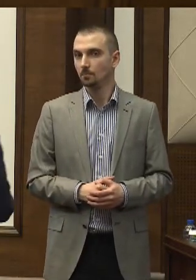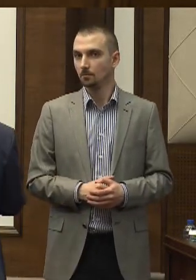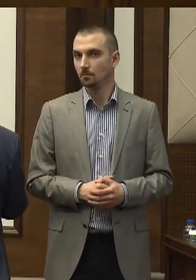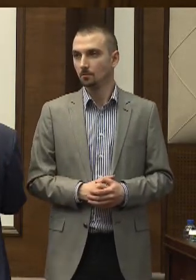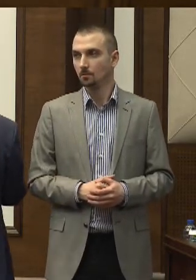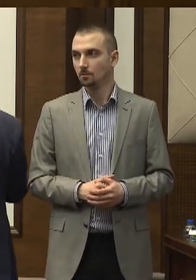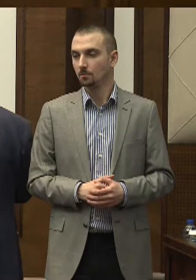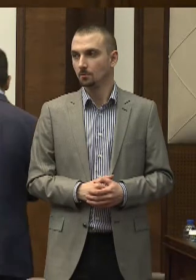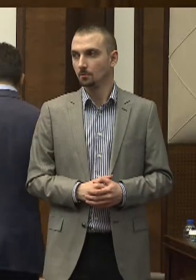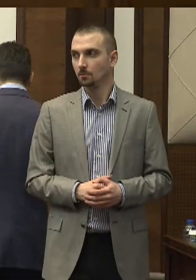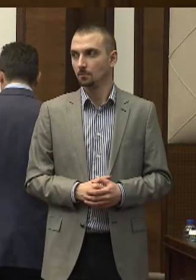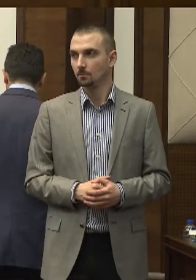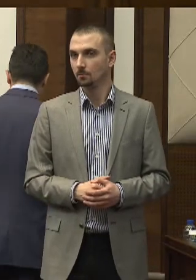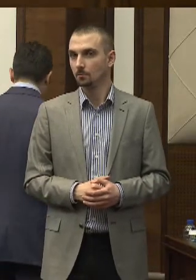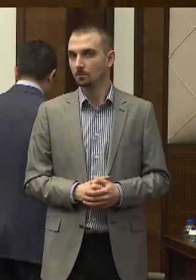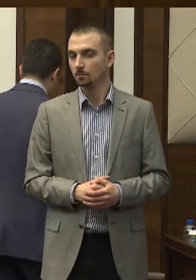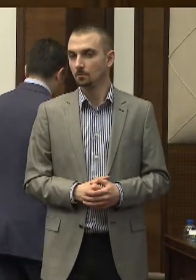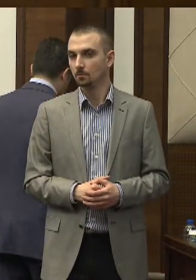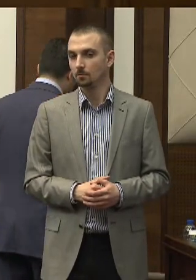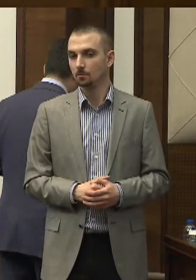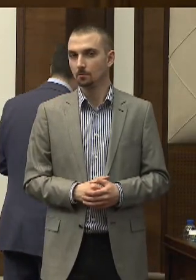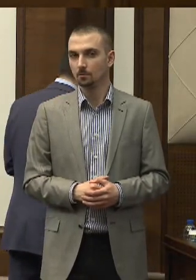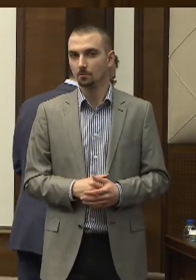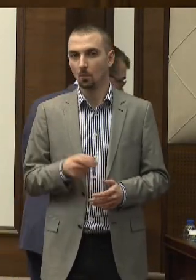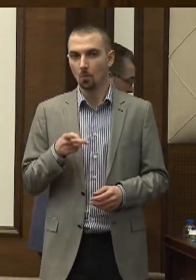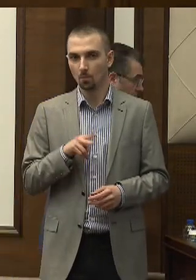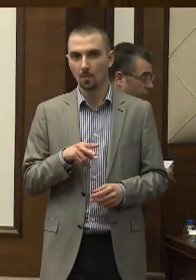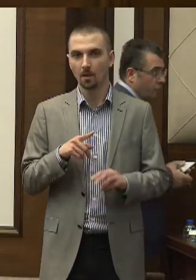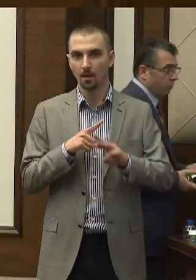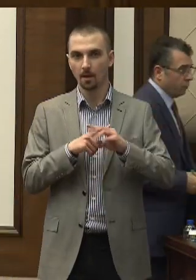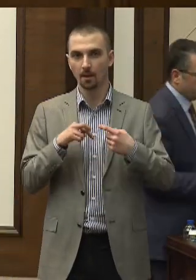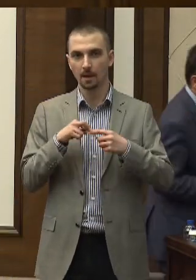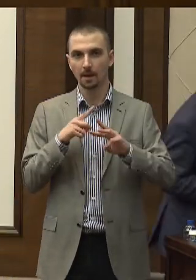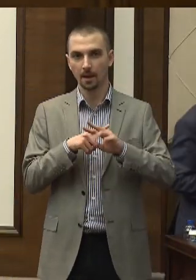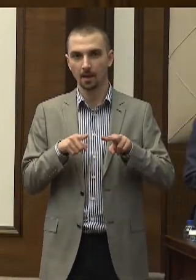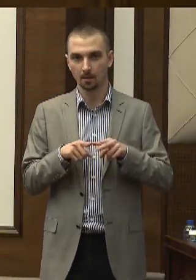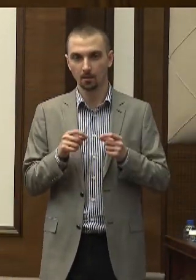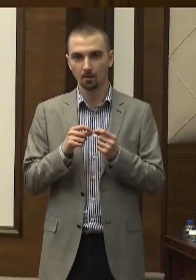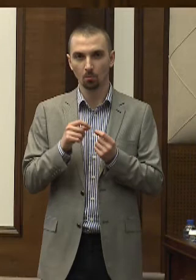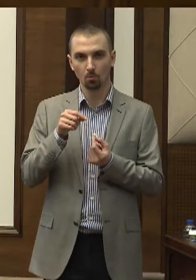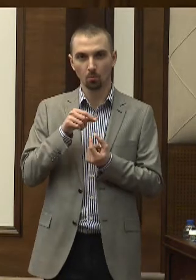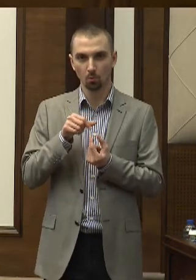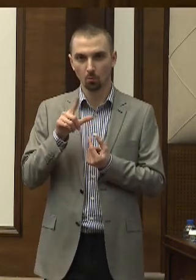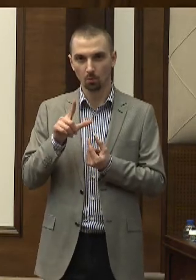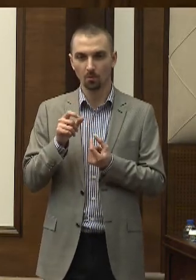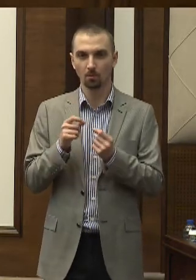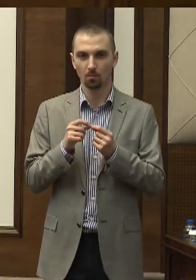İsmi de anlamlıdır. Şehit Eren Bülbül. Trabzon'da